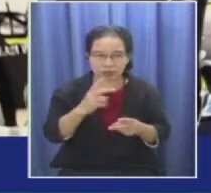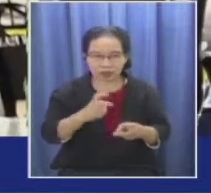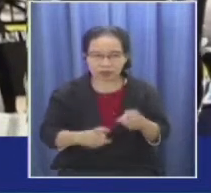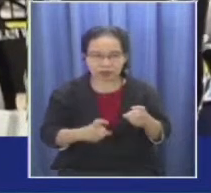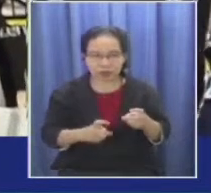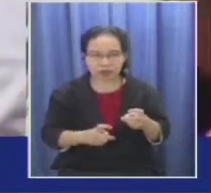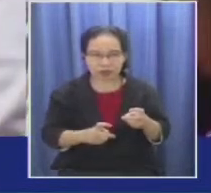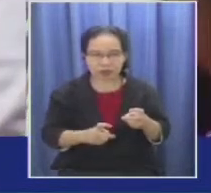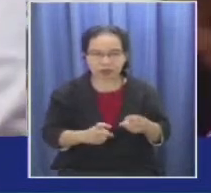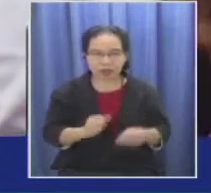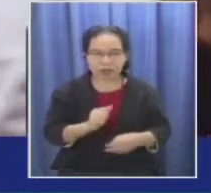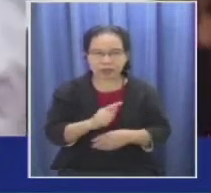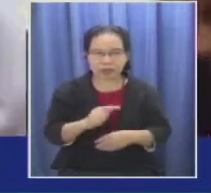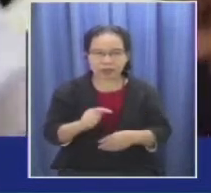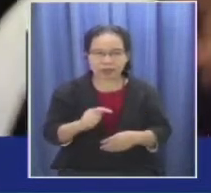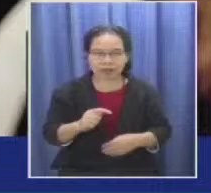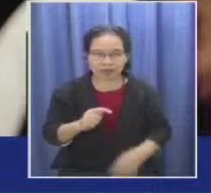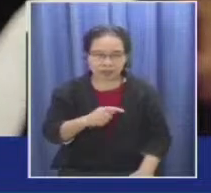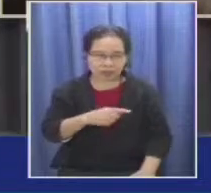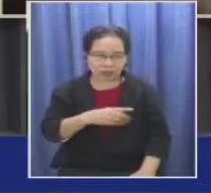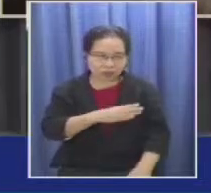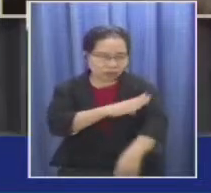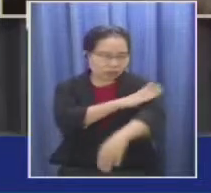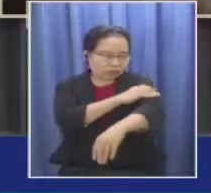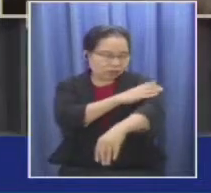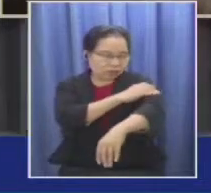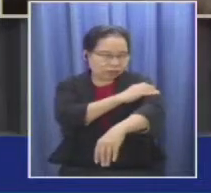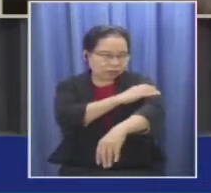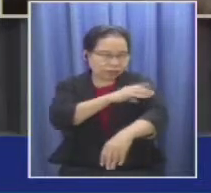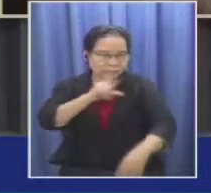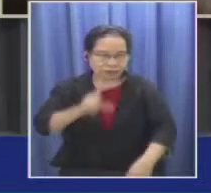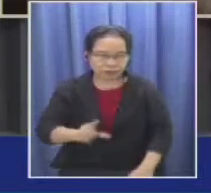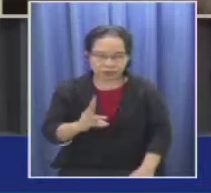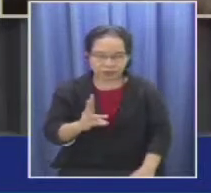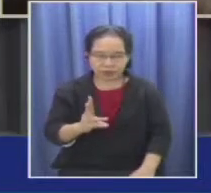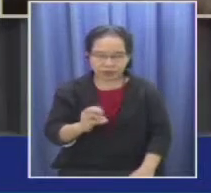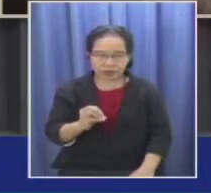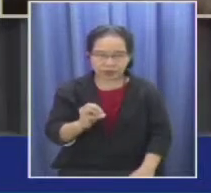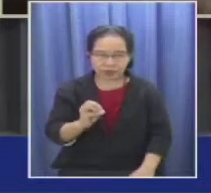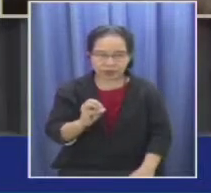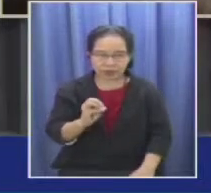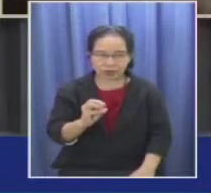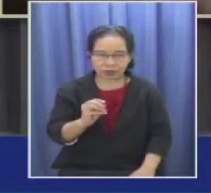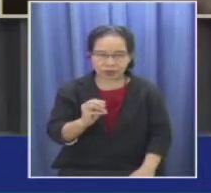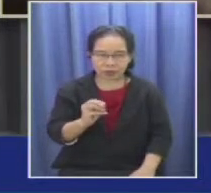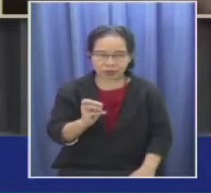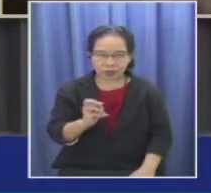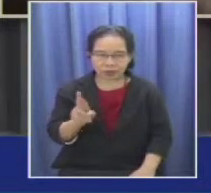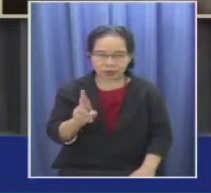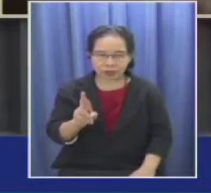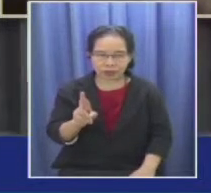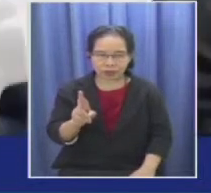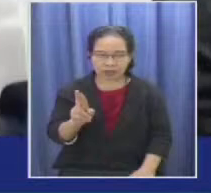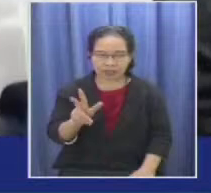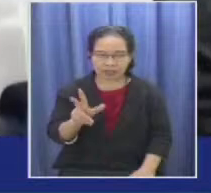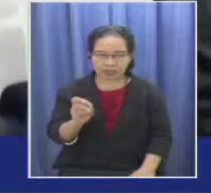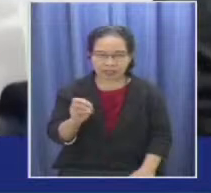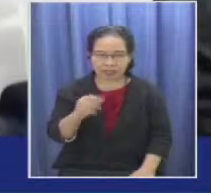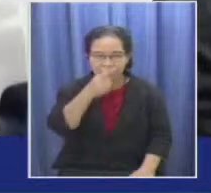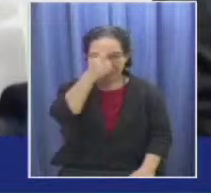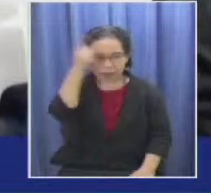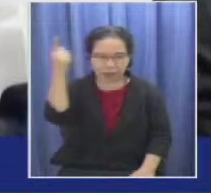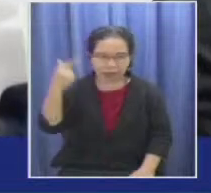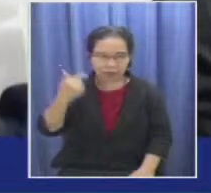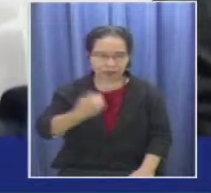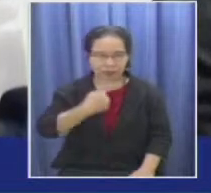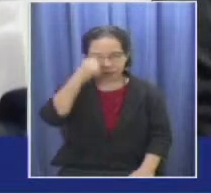ono sa wo no Nyankopon wa aya na ye sununko awohehia mu betume do owre nyina hye ni